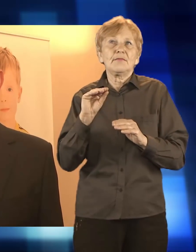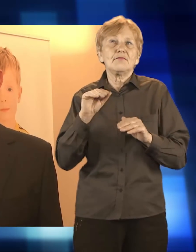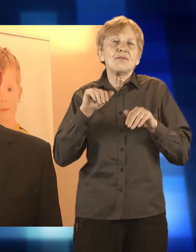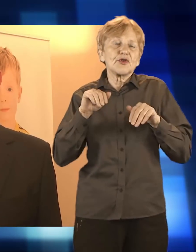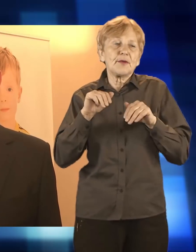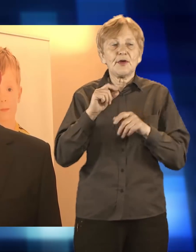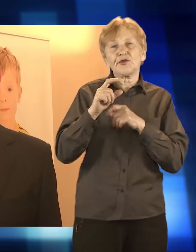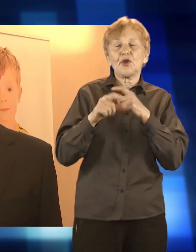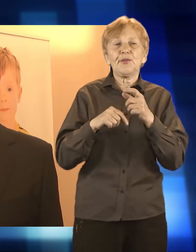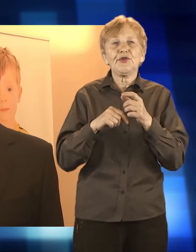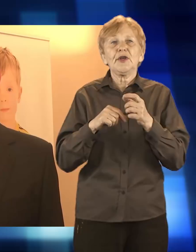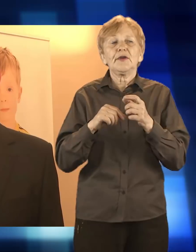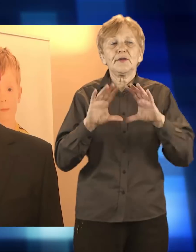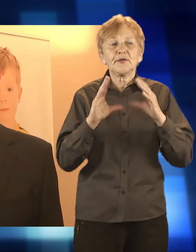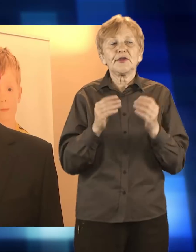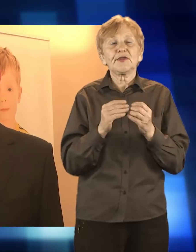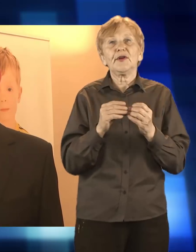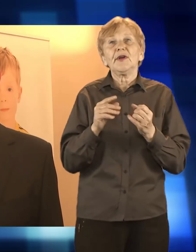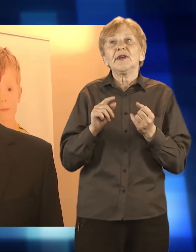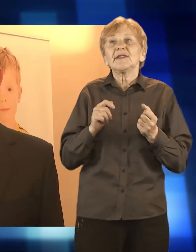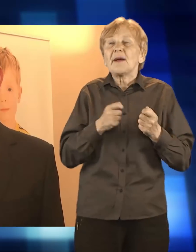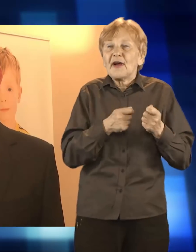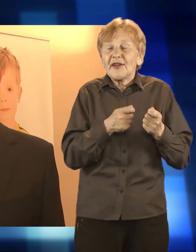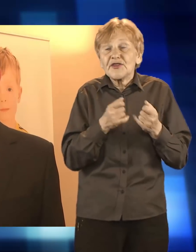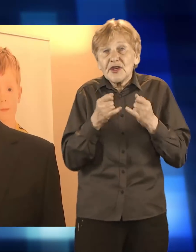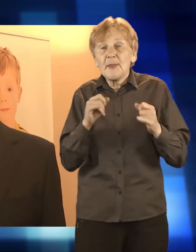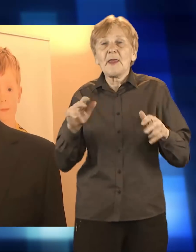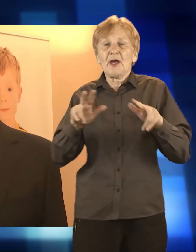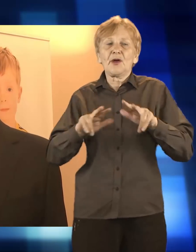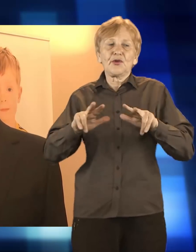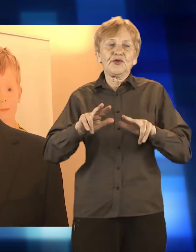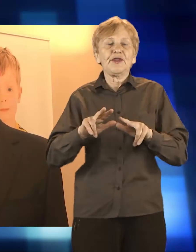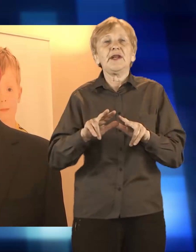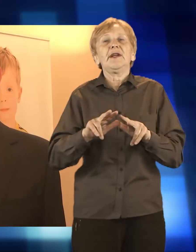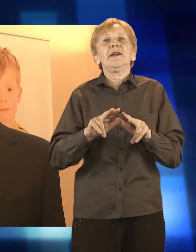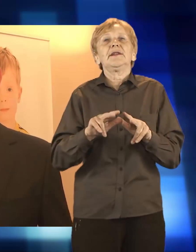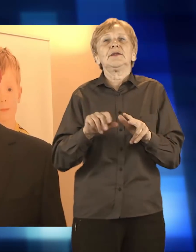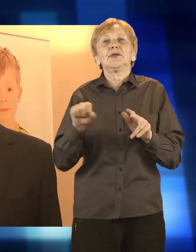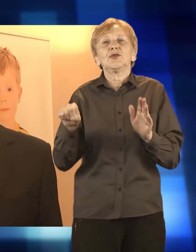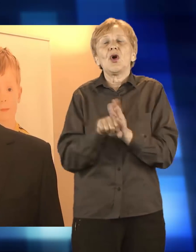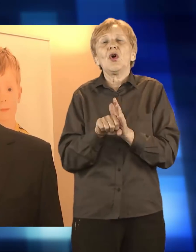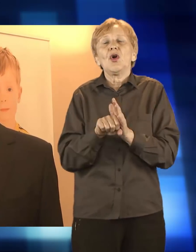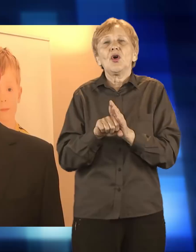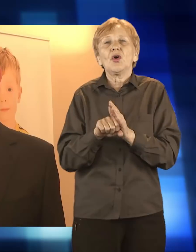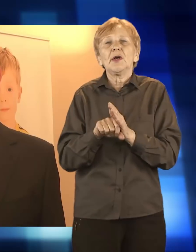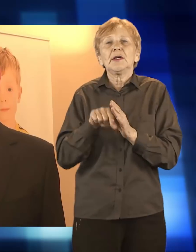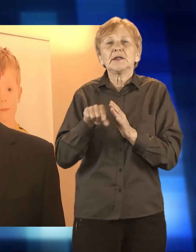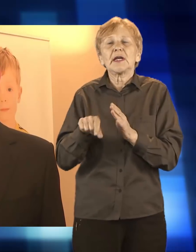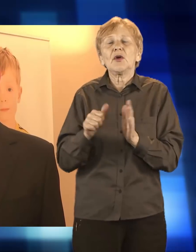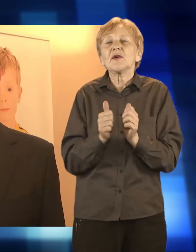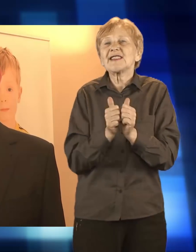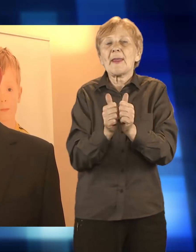żeby zostać rodziną zastępczą, mogą się przekonać już do końca i w trakcie konferencji, po konferencji czy w najbliższych